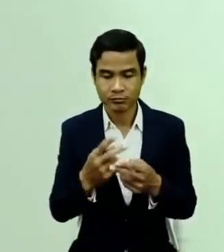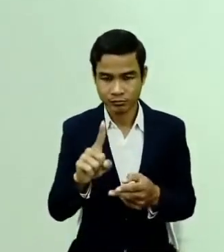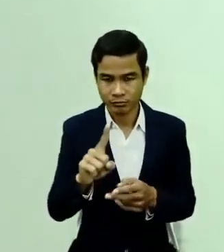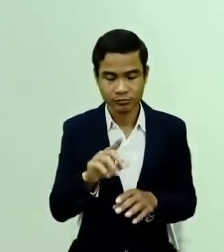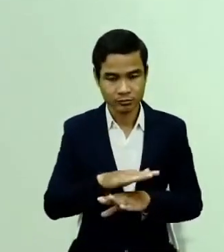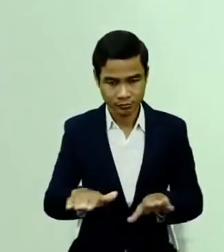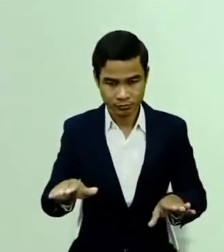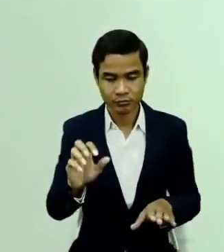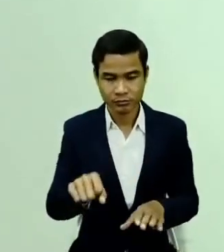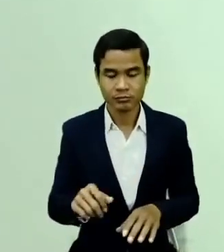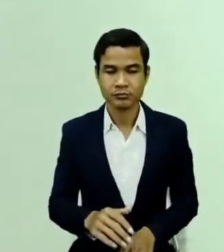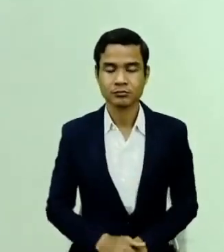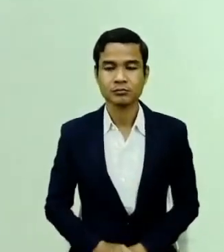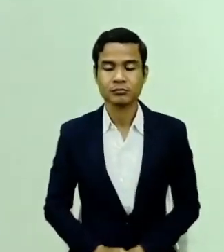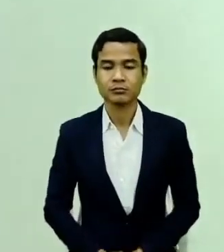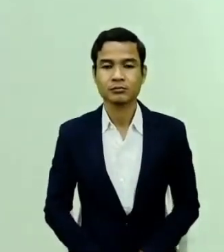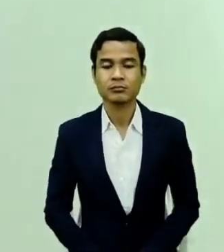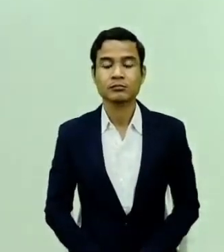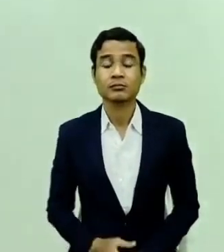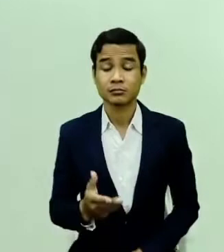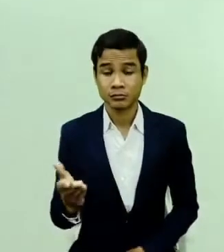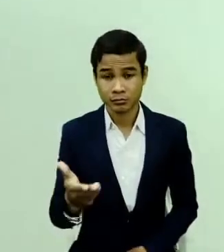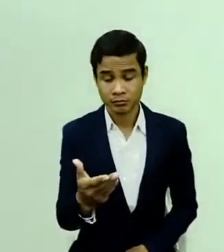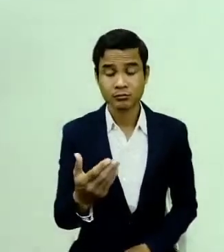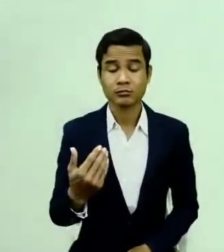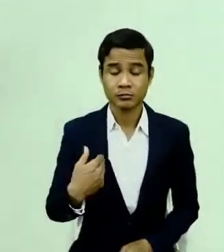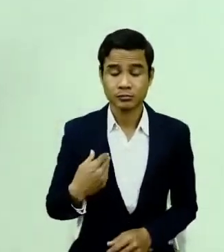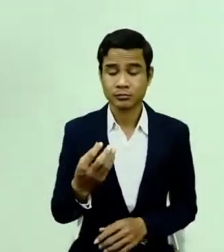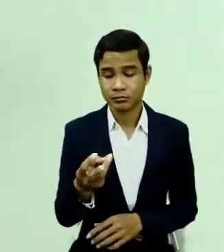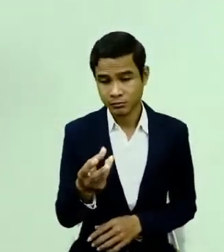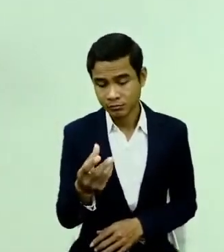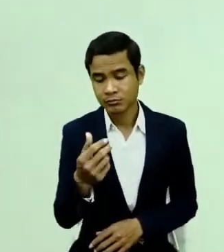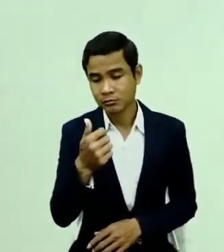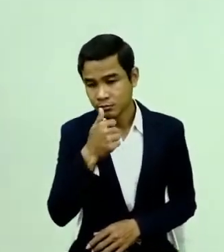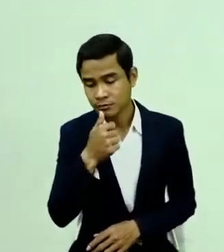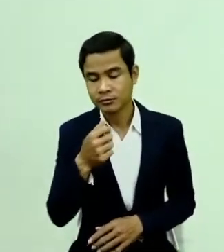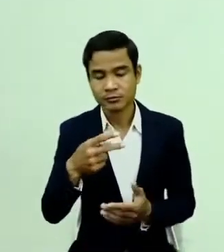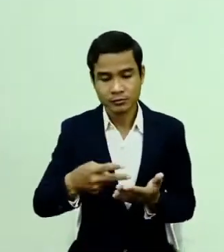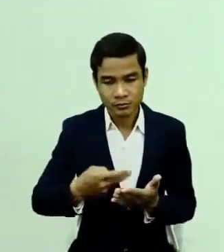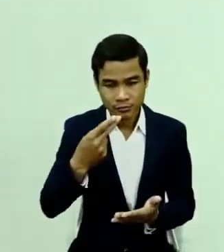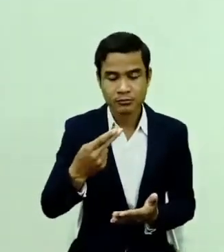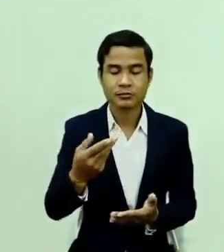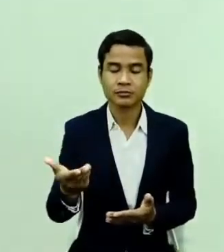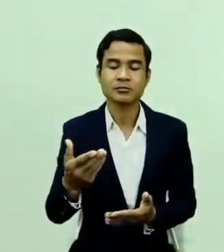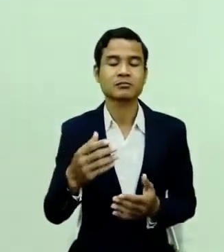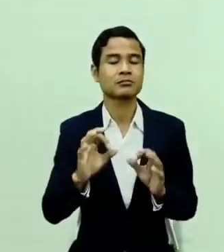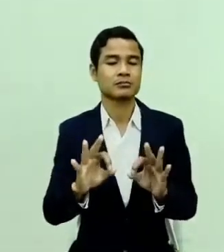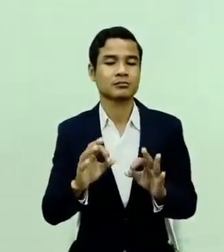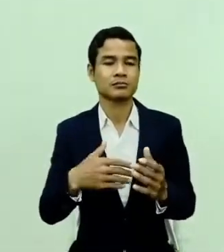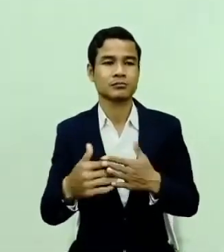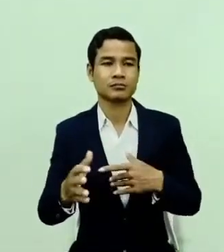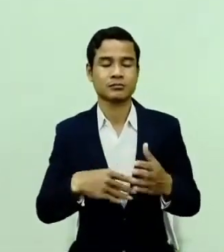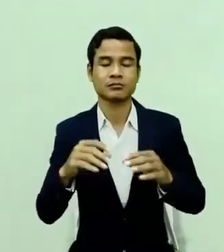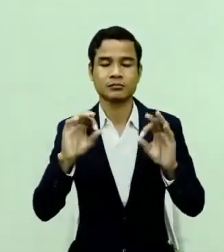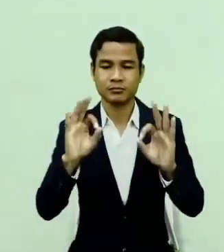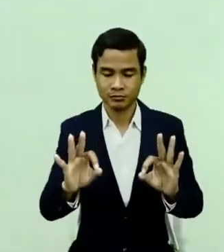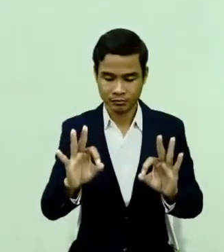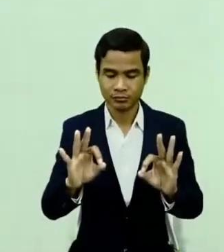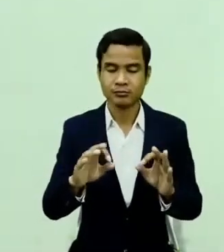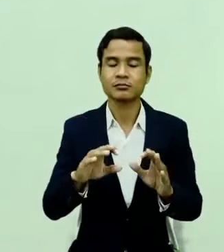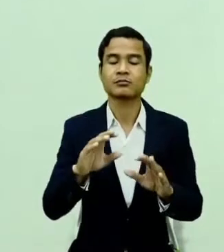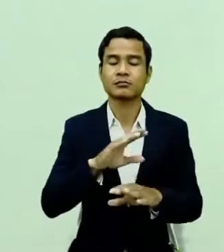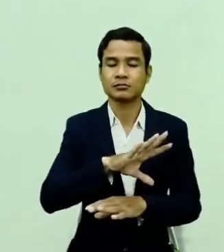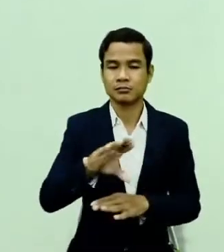យវាចប់ទាំងអស់មានកូនខ្លះឆ្លើយថាបាយថានំថាកន្ទាវថាអីអីអូខេទាំងអស់ហ្នឹងអ្នកគូសុំឆ្លើយថាជា